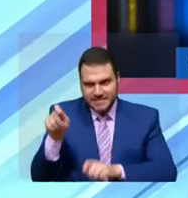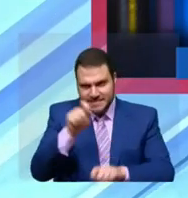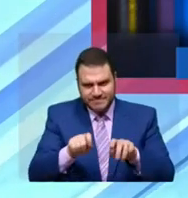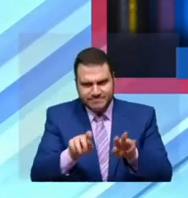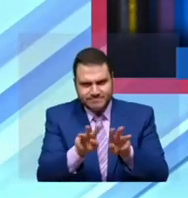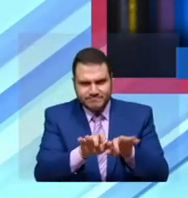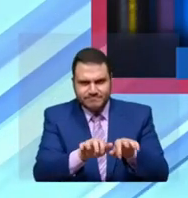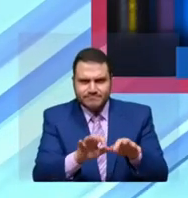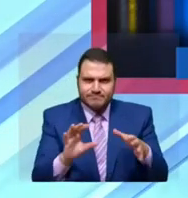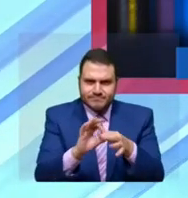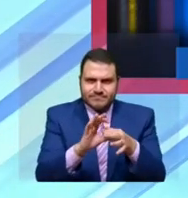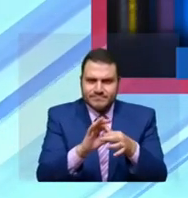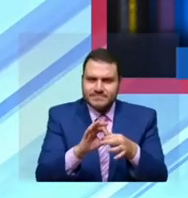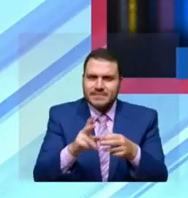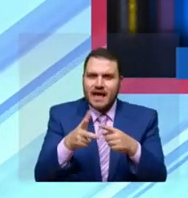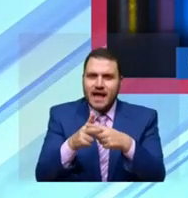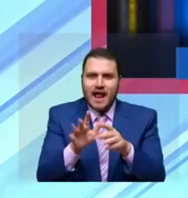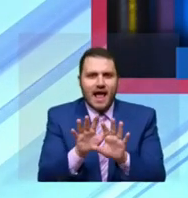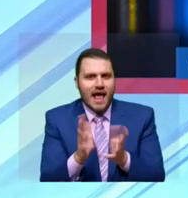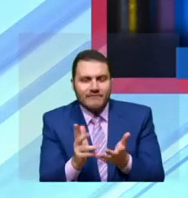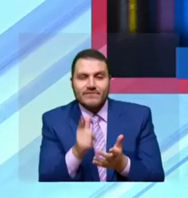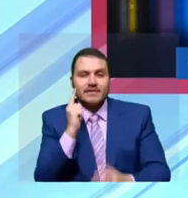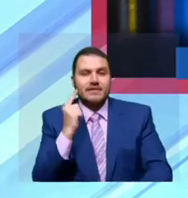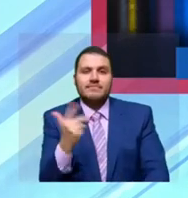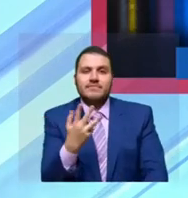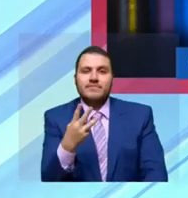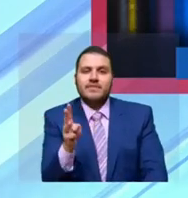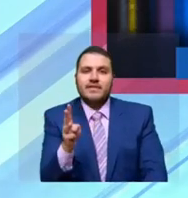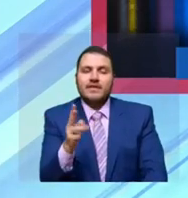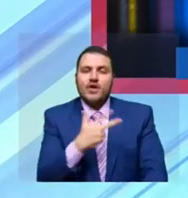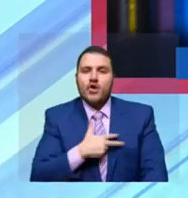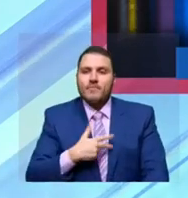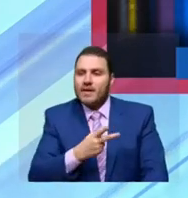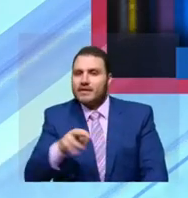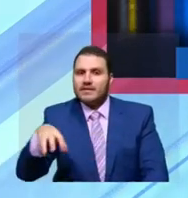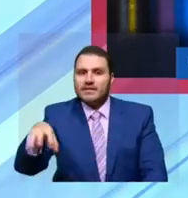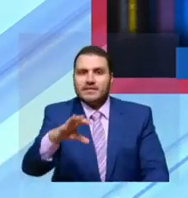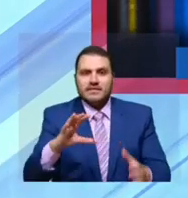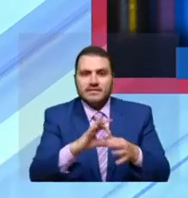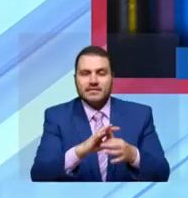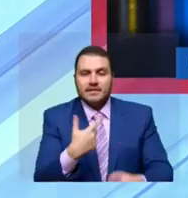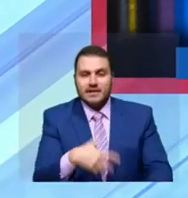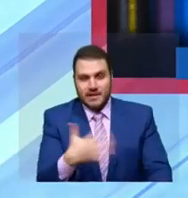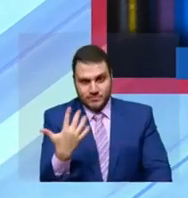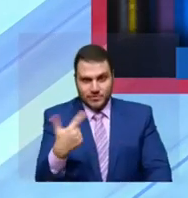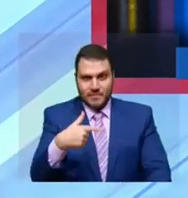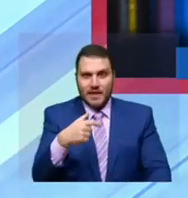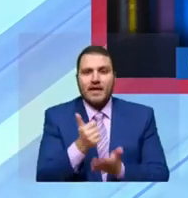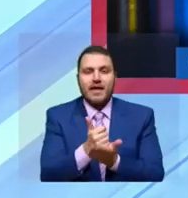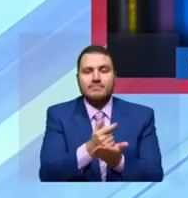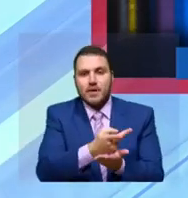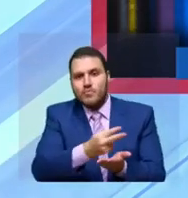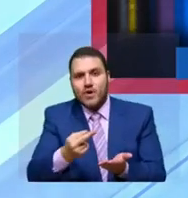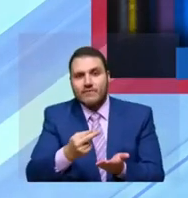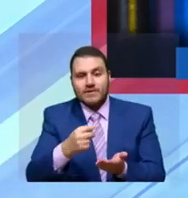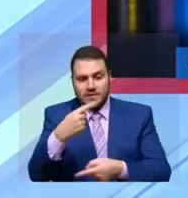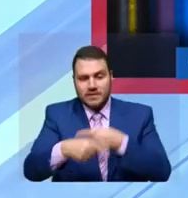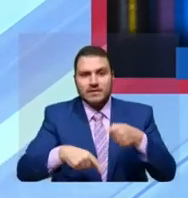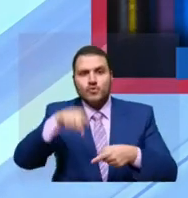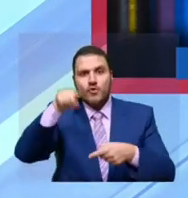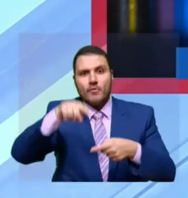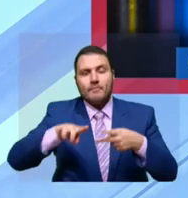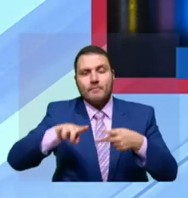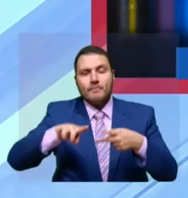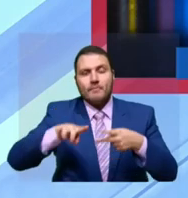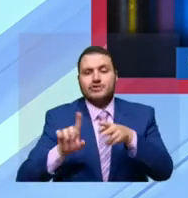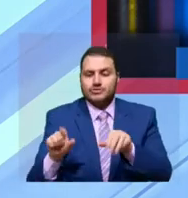وجهة حكومية في الدولة بأكثر من 70 خدمة مختلفة على مدار الساعة وطوال أيام الأسبوع، وطبعا